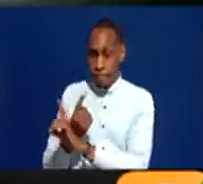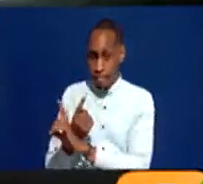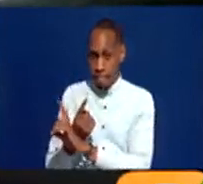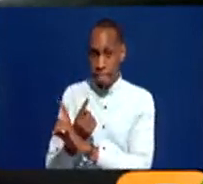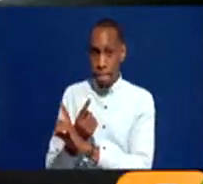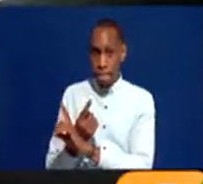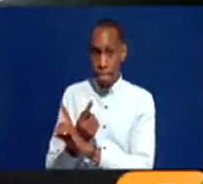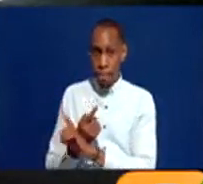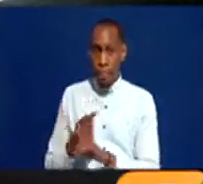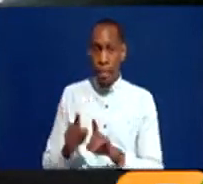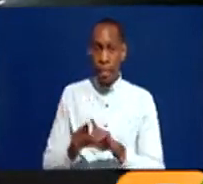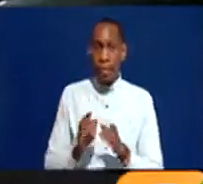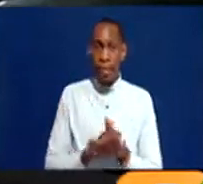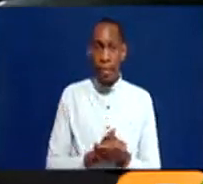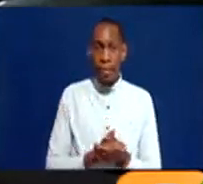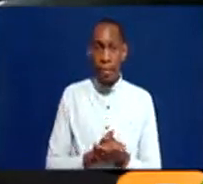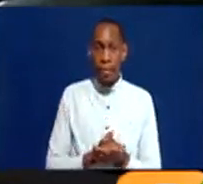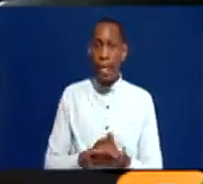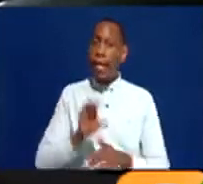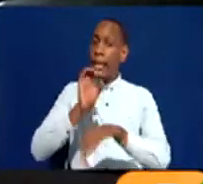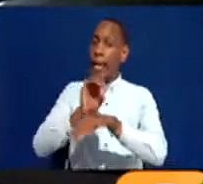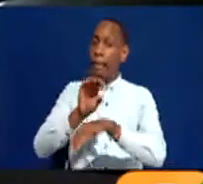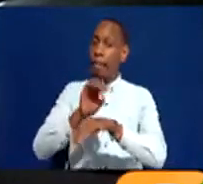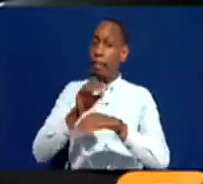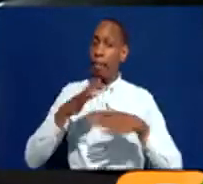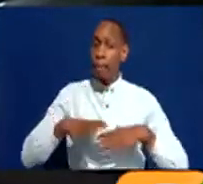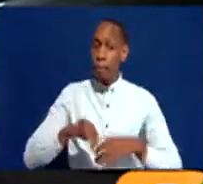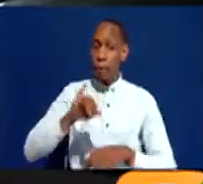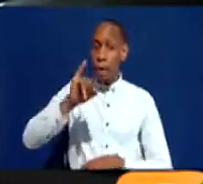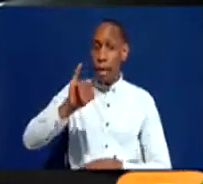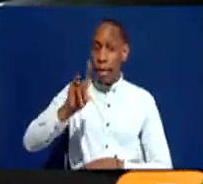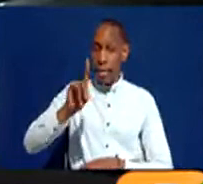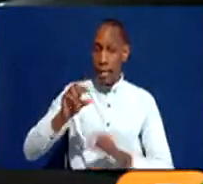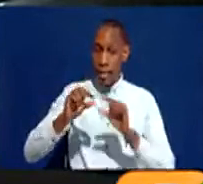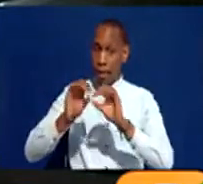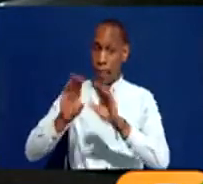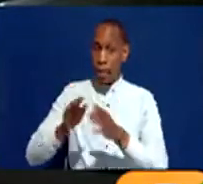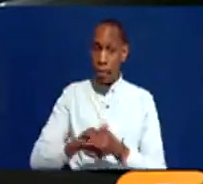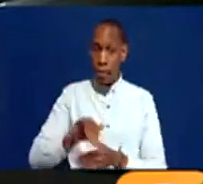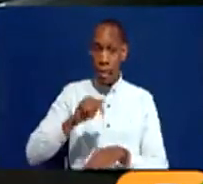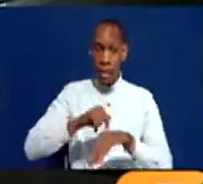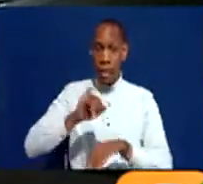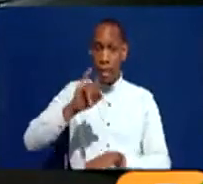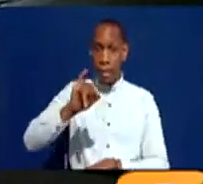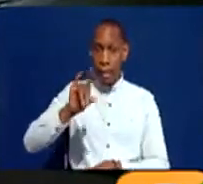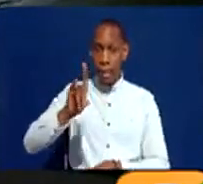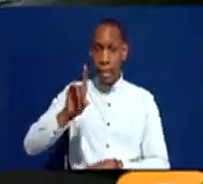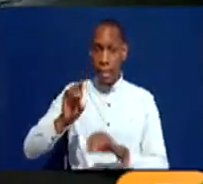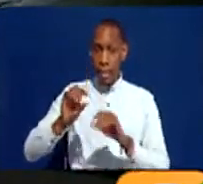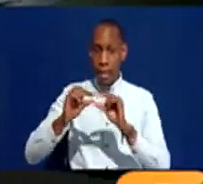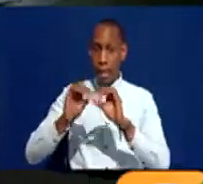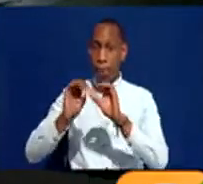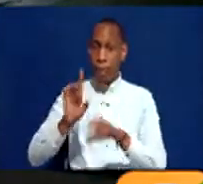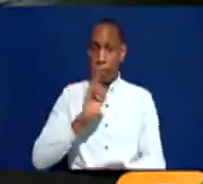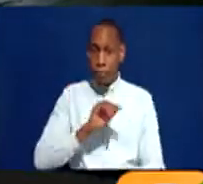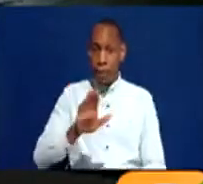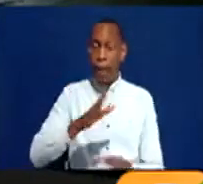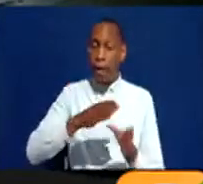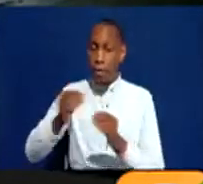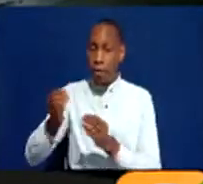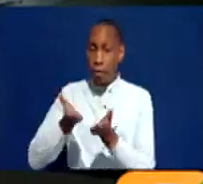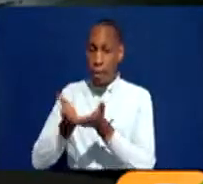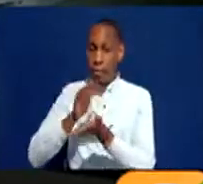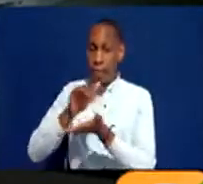Na ninaomba tu, naambia wenye wanapotezeka ID. ID yako ikipotea, enda kwa